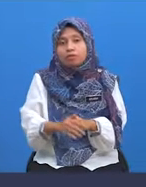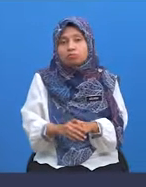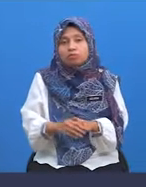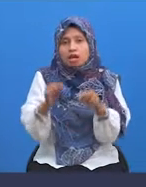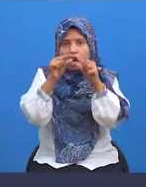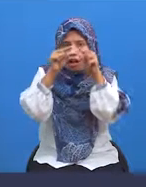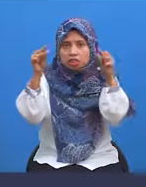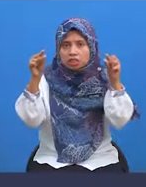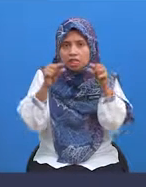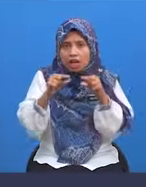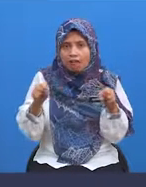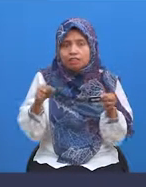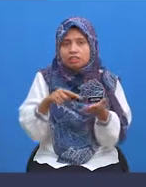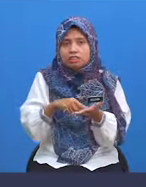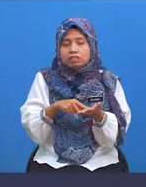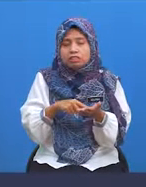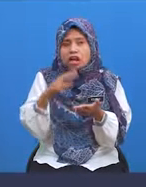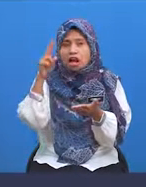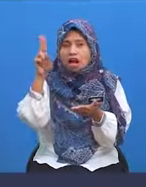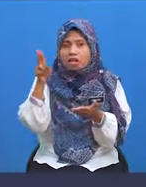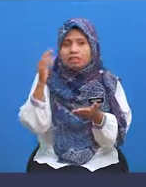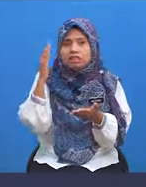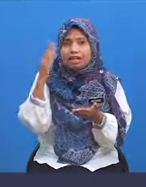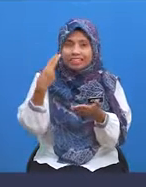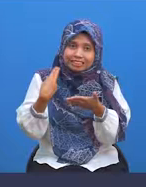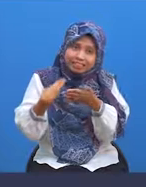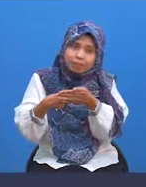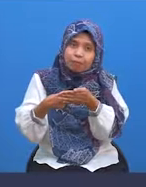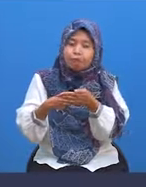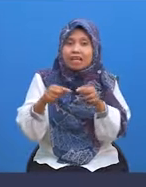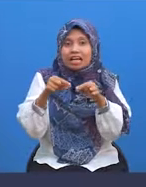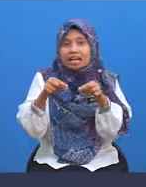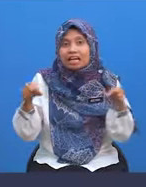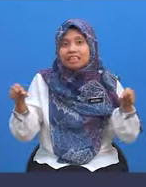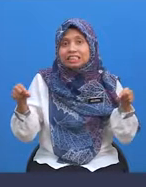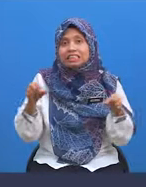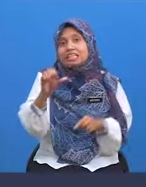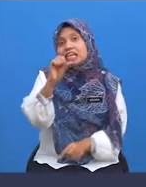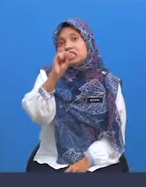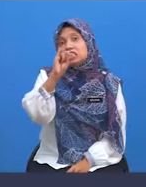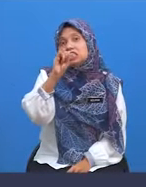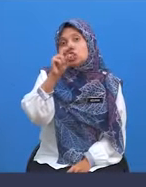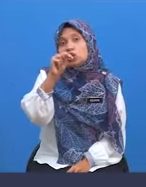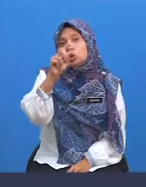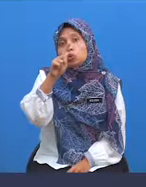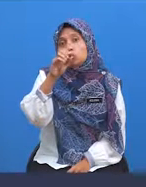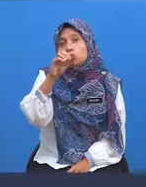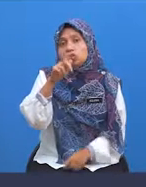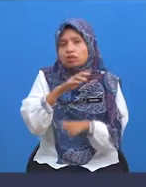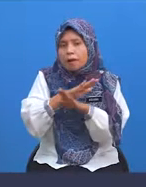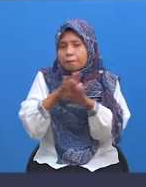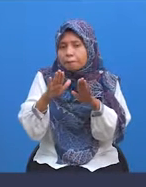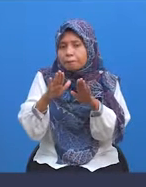Graf lengkuk tangent ini hanya akan menghampiri garisan asimtot tetapi tidak